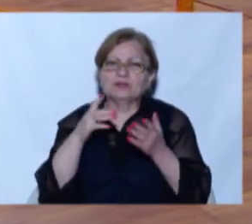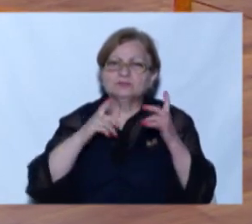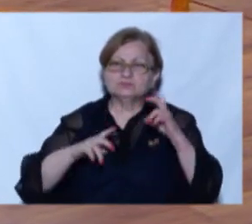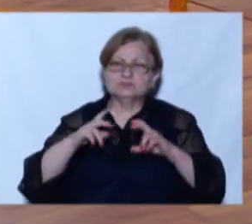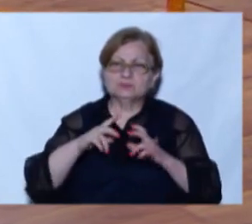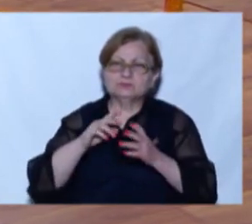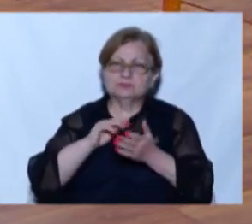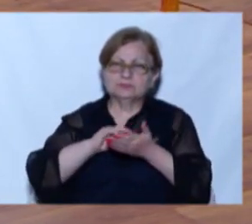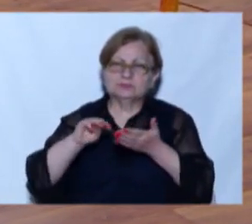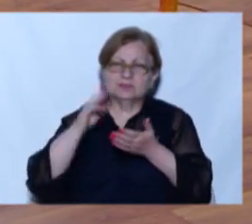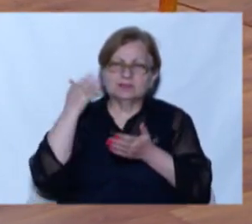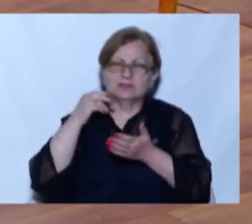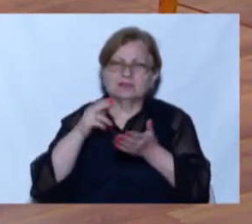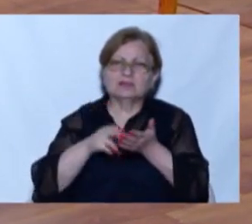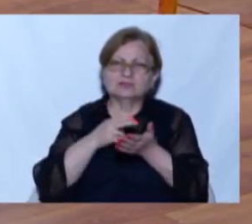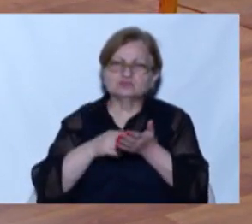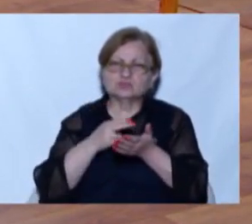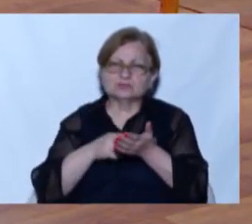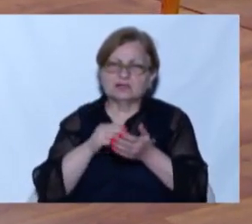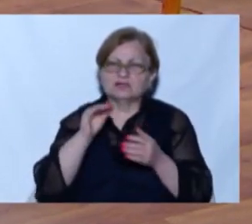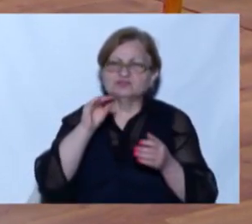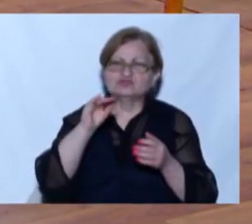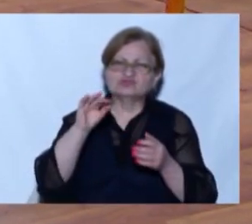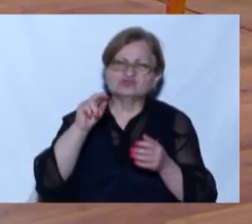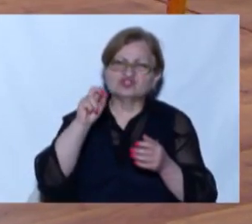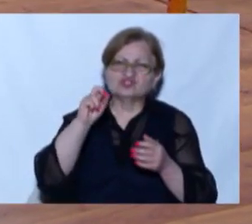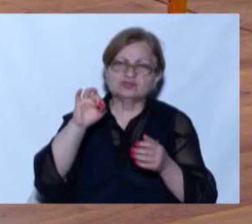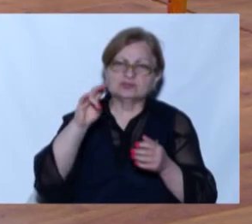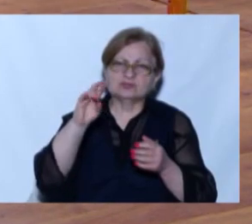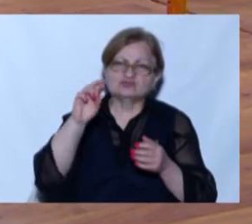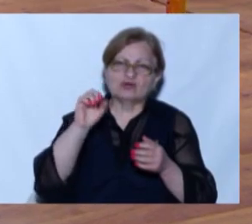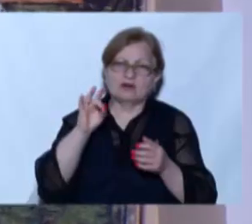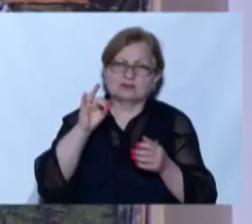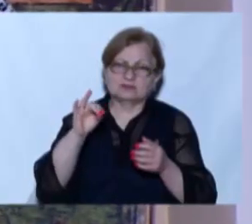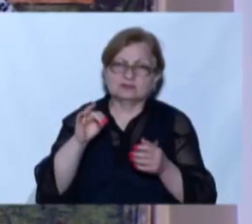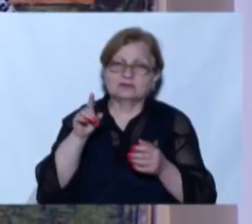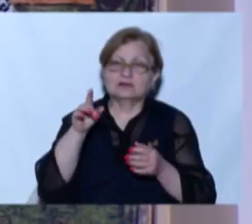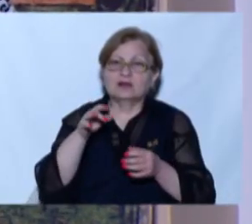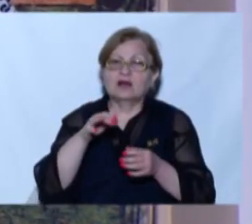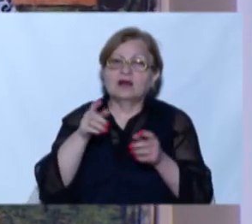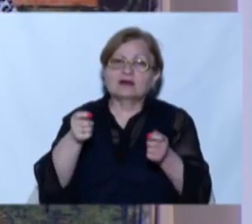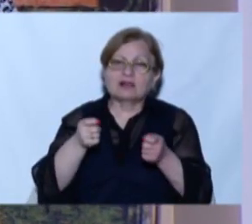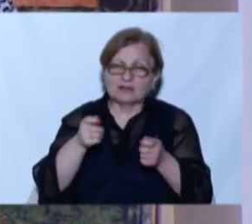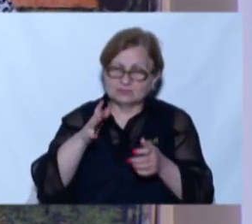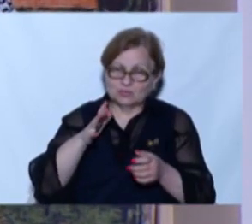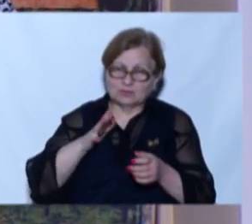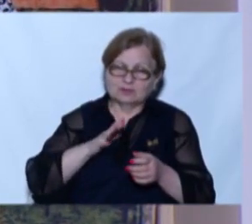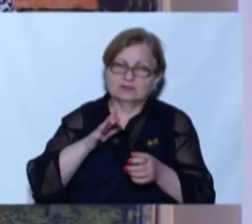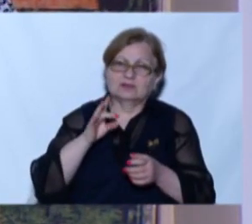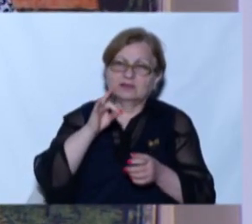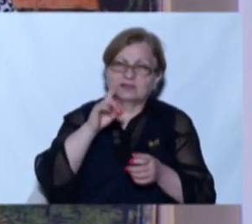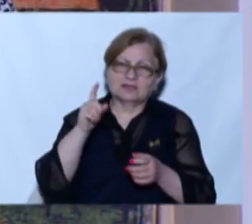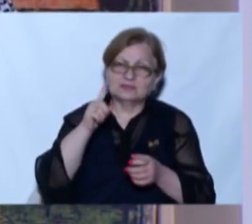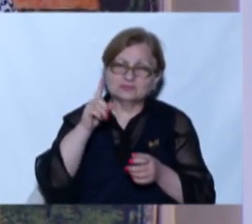ხელნაწერი ჟურნალი ჭინჭარი, რომლის ერთ-ერთი რედაქტორი რეზო